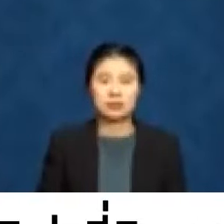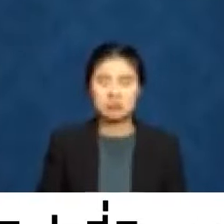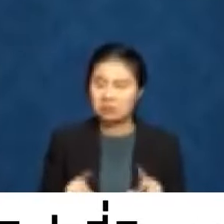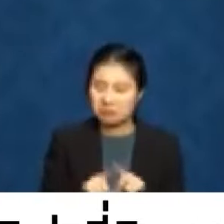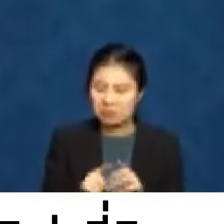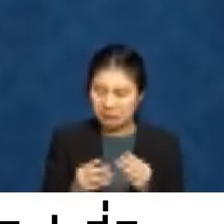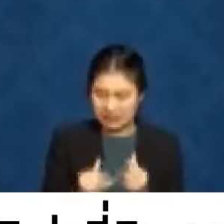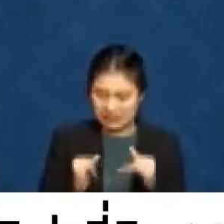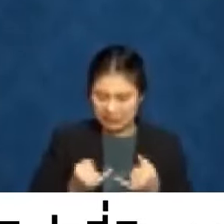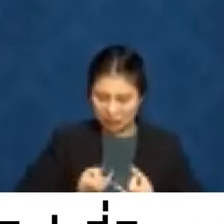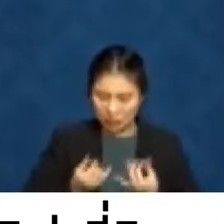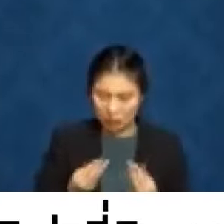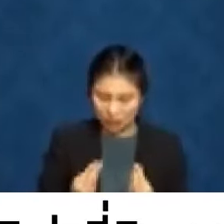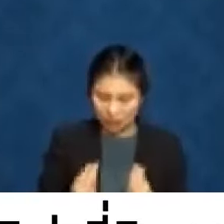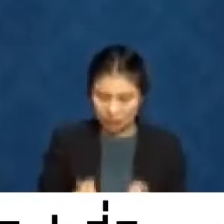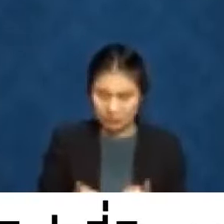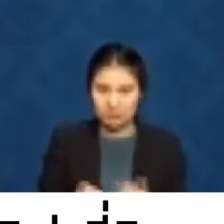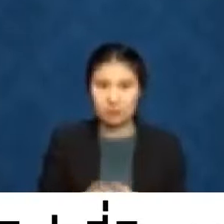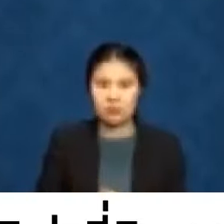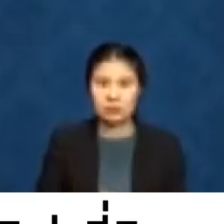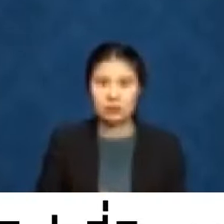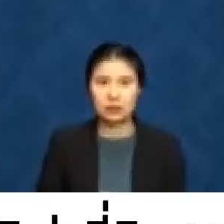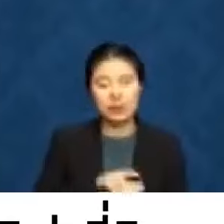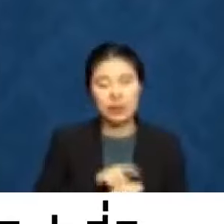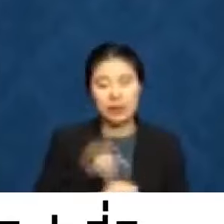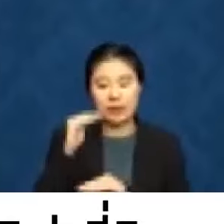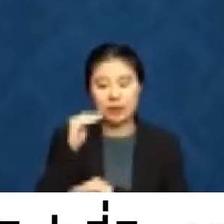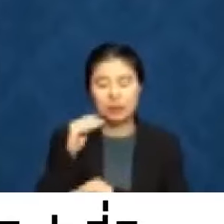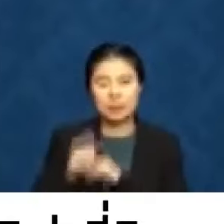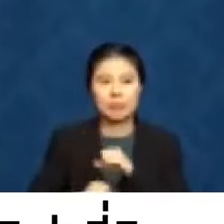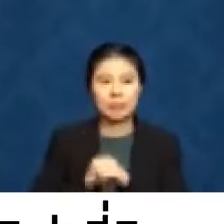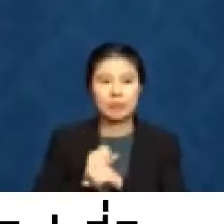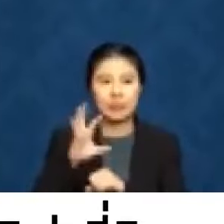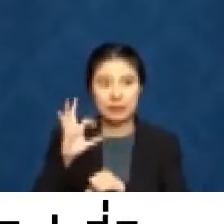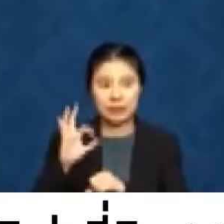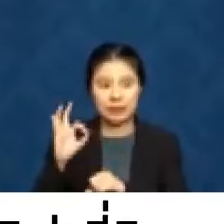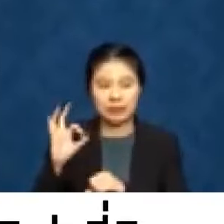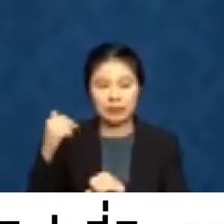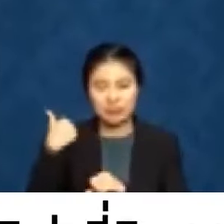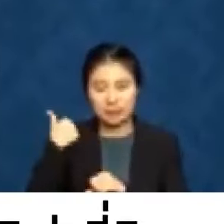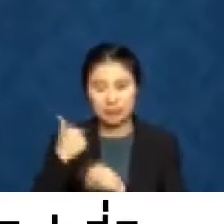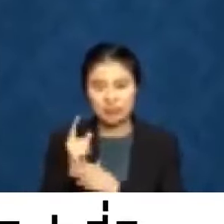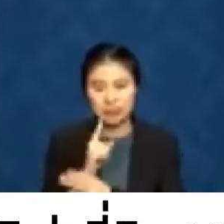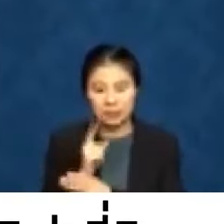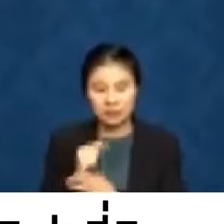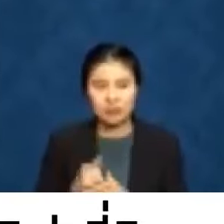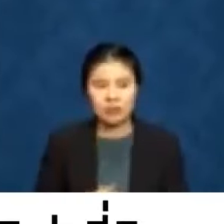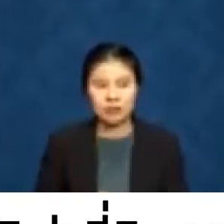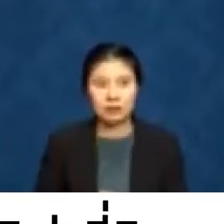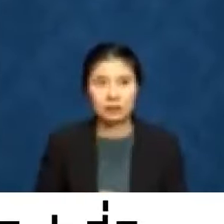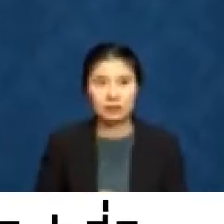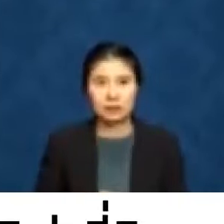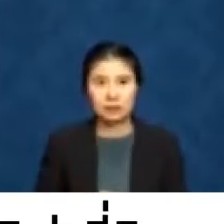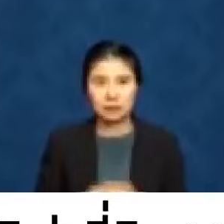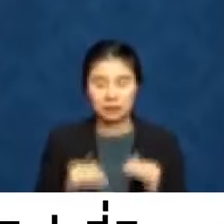ทันทีแต่เพียงแต่ว่าท่านเป็นเจ้าของที่ดินนั้นแค่99ปีเท่านั้นสิ่งที่สำคัญคือการเช่าแบบทรัพย์อินทรีย์นั้นจะไม่ถูกจำกั